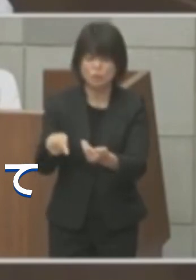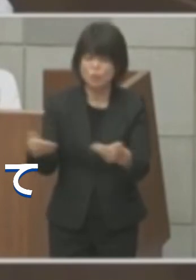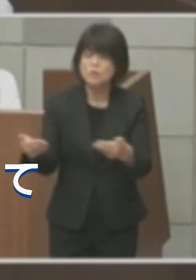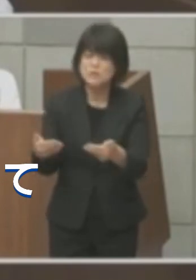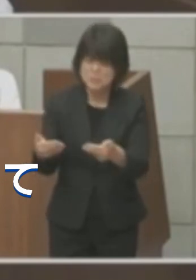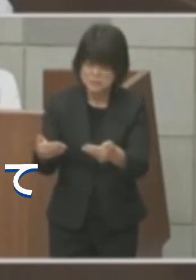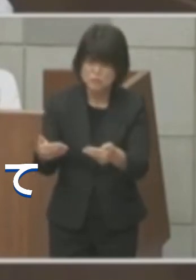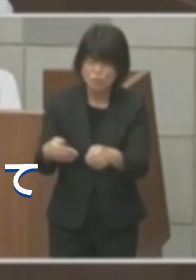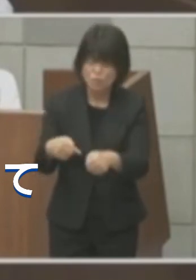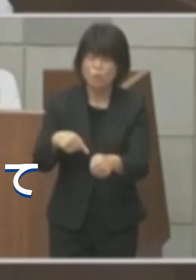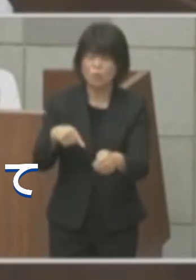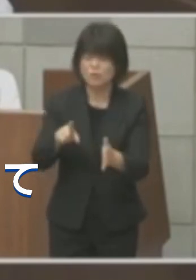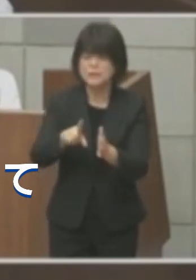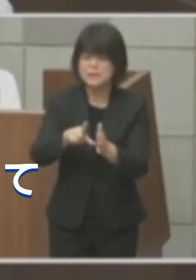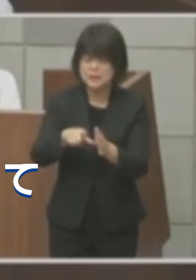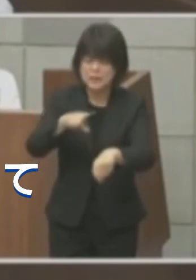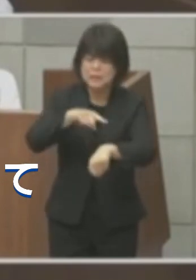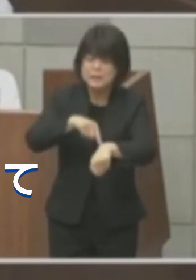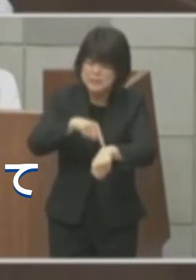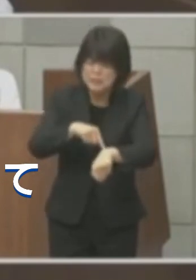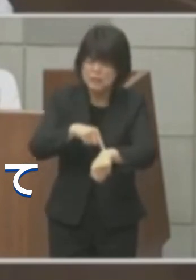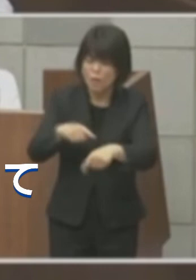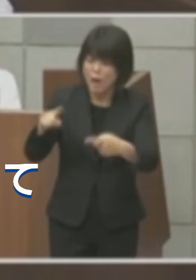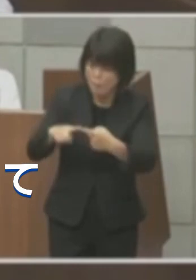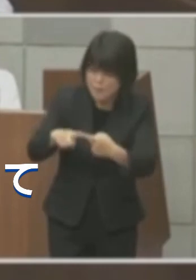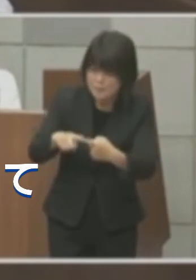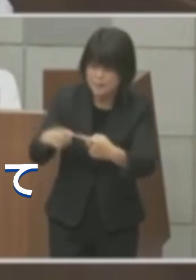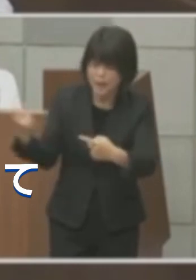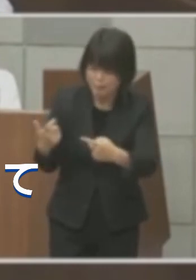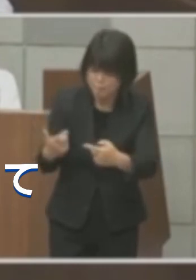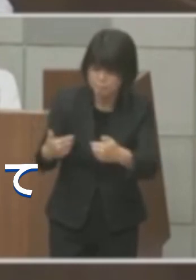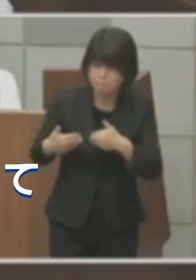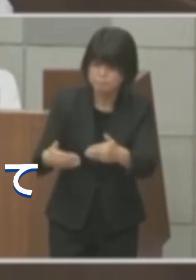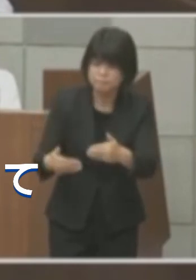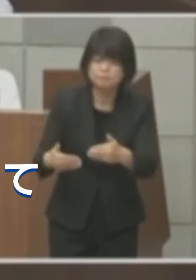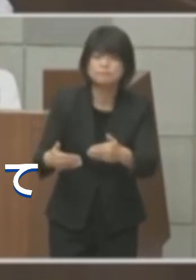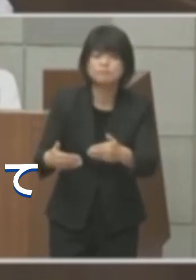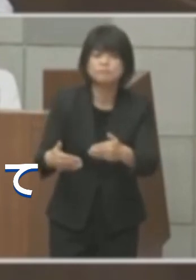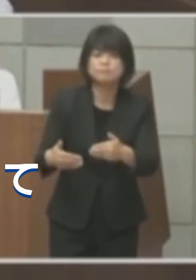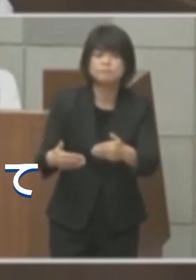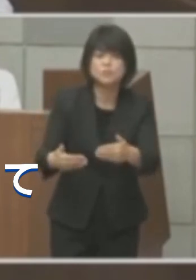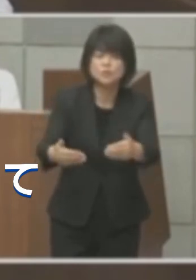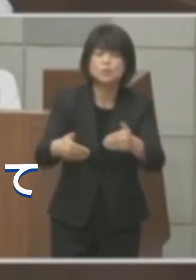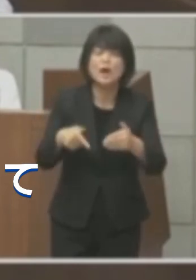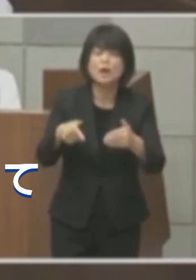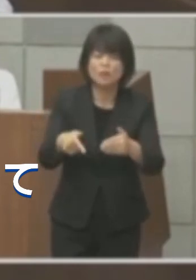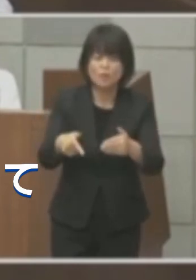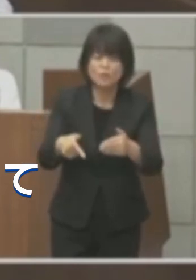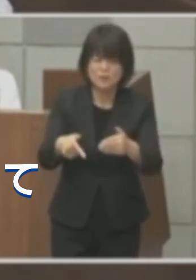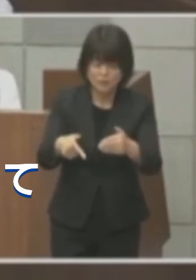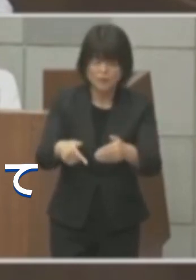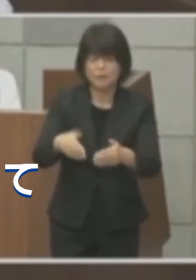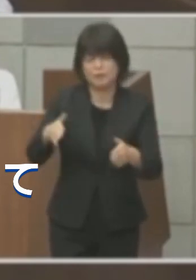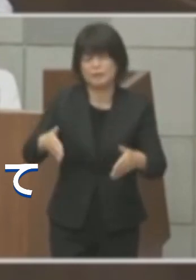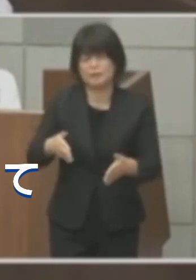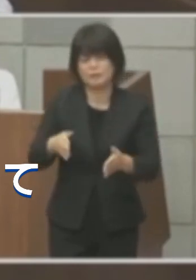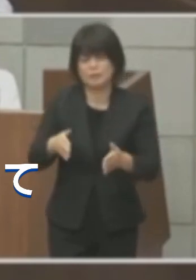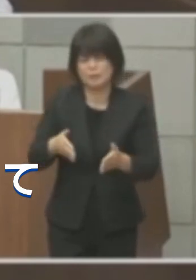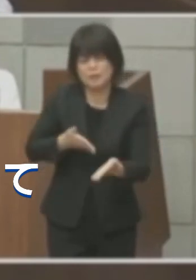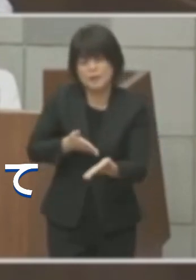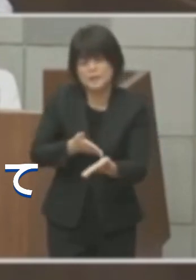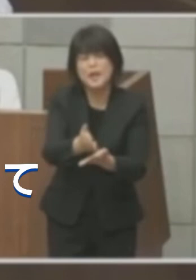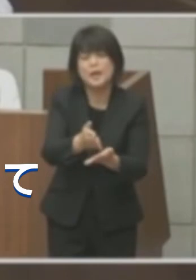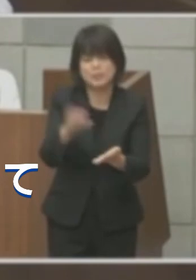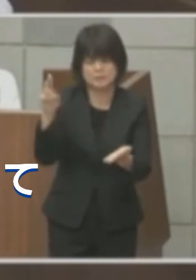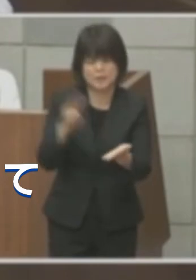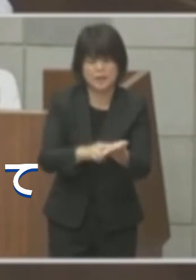を逸することなく速やかに実施する必要性と緊急性があったことから、専決処分を行い、本事業を実施